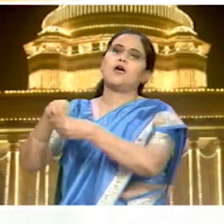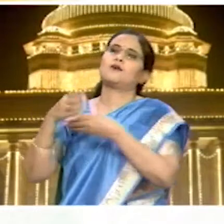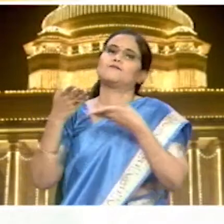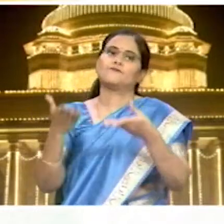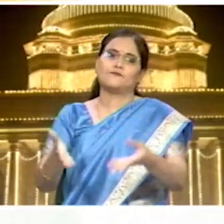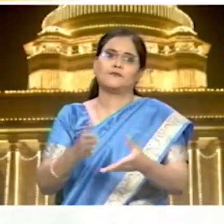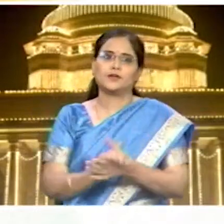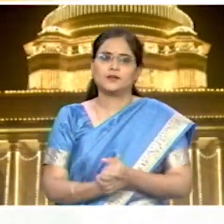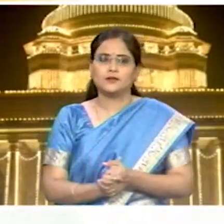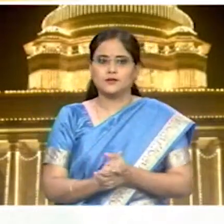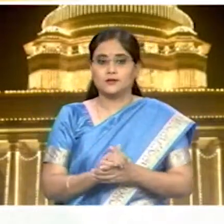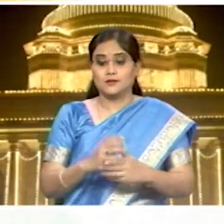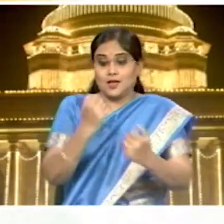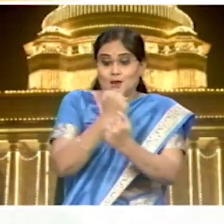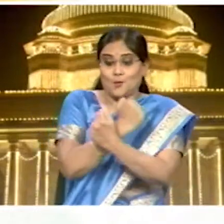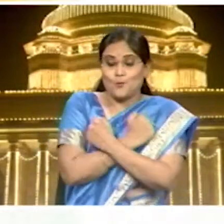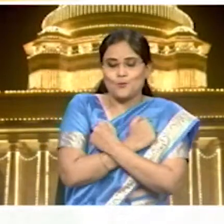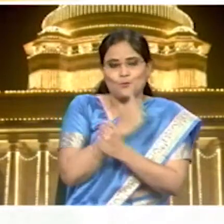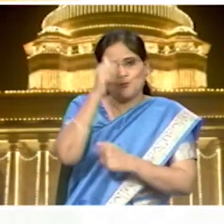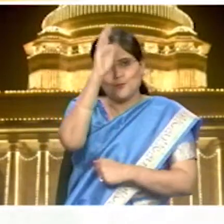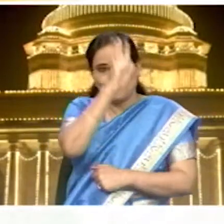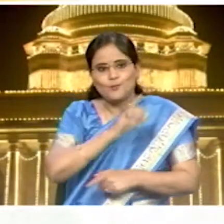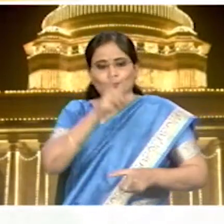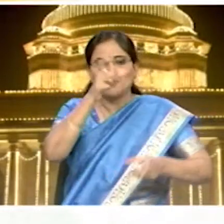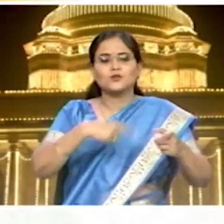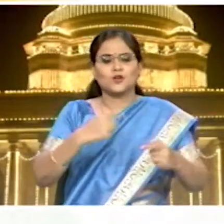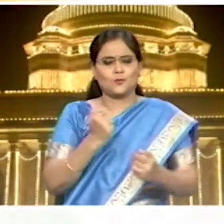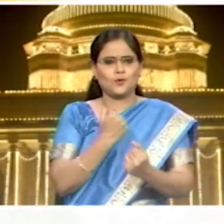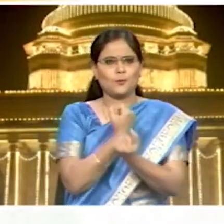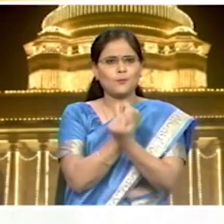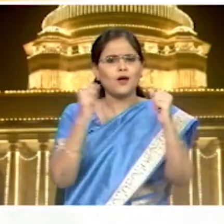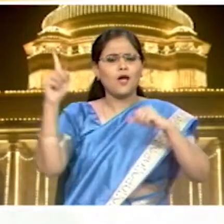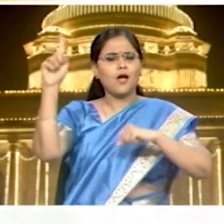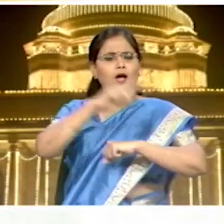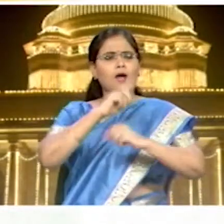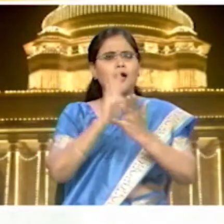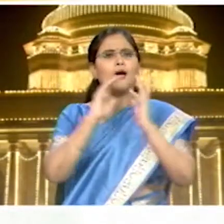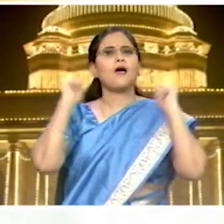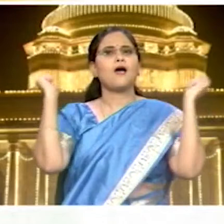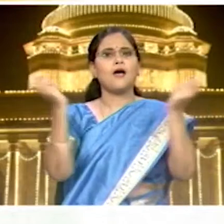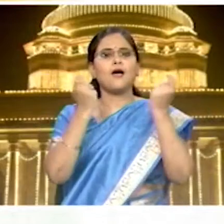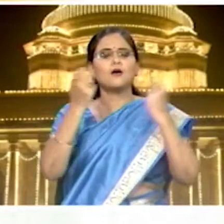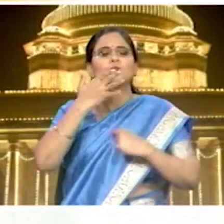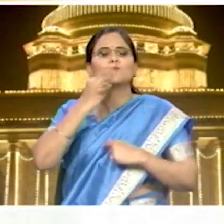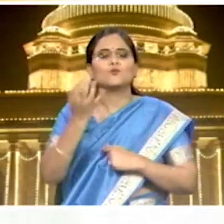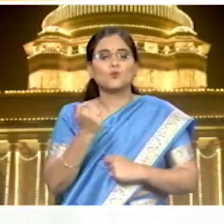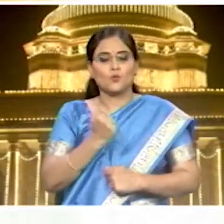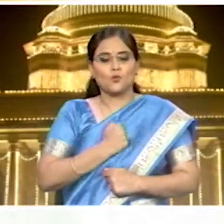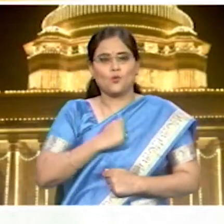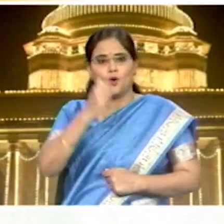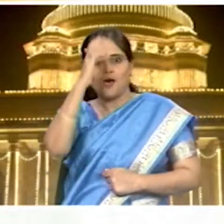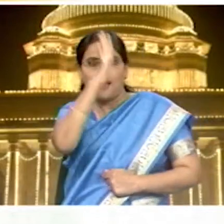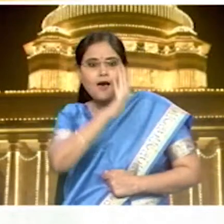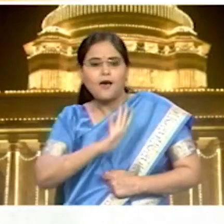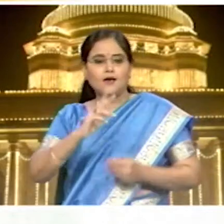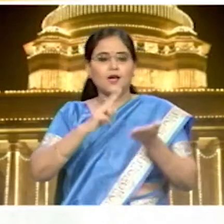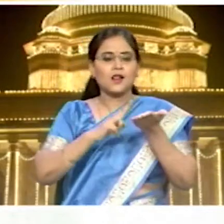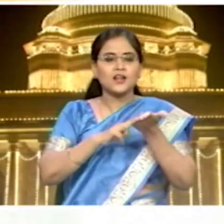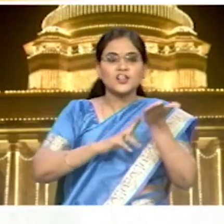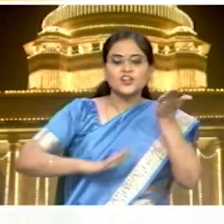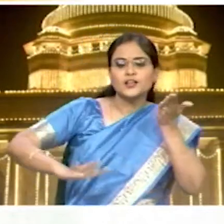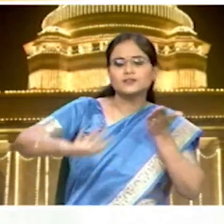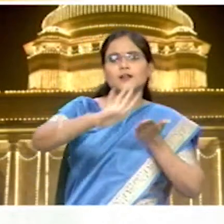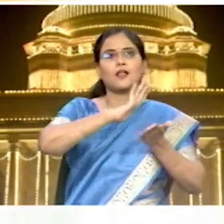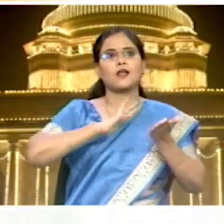देशवासियों, जब हम स्वाधीनता दिवस मनाते हैं तो वास्तव में हम अपनी भारतीयता का उत्सव मनाते